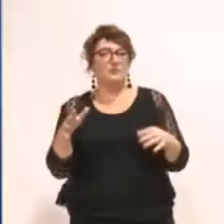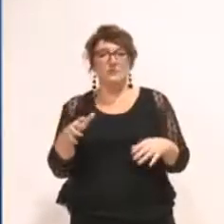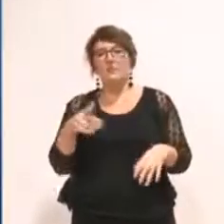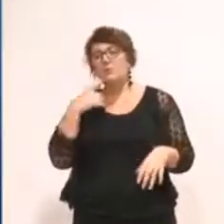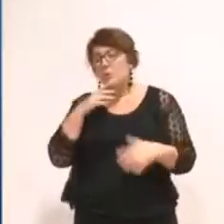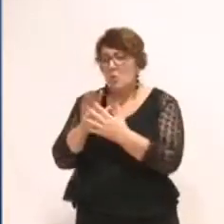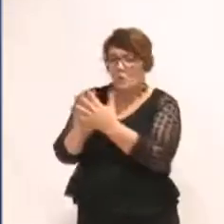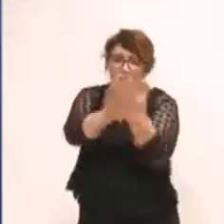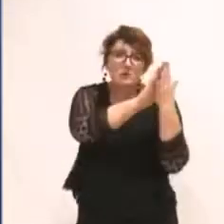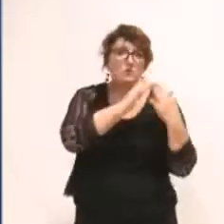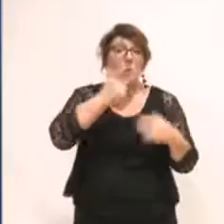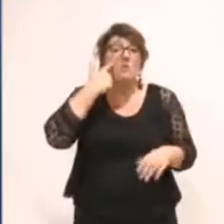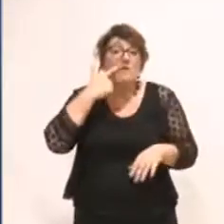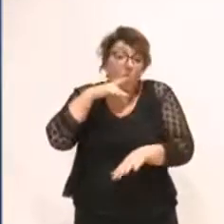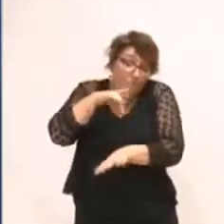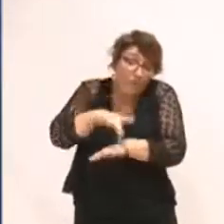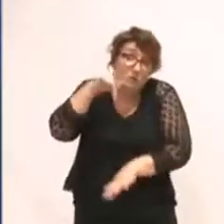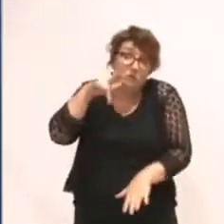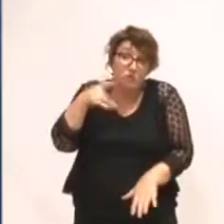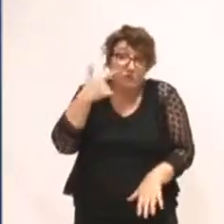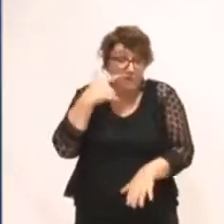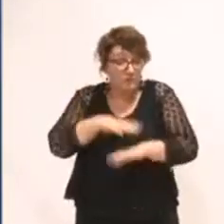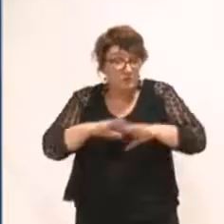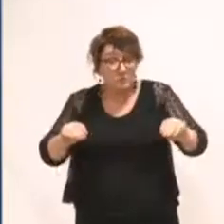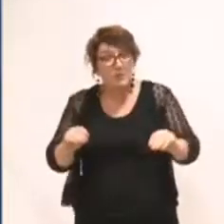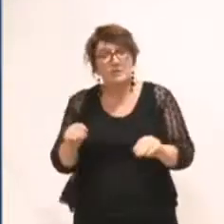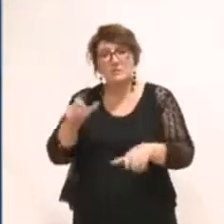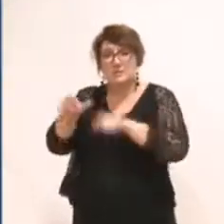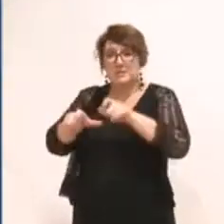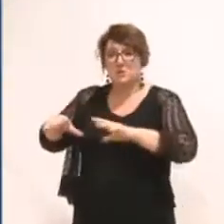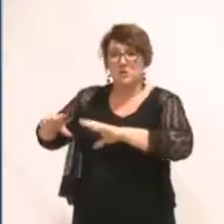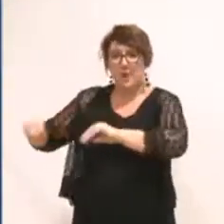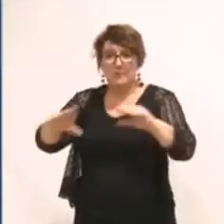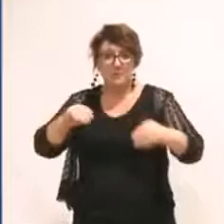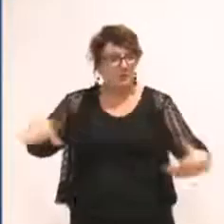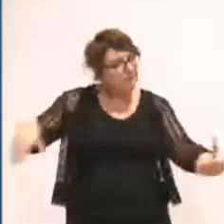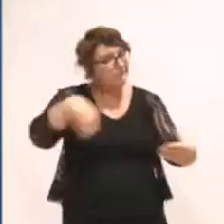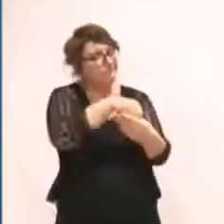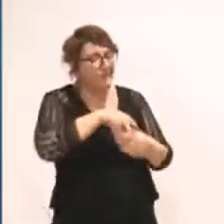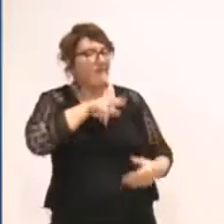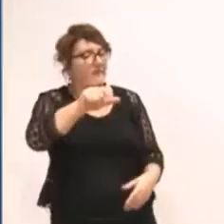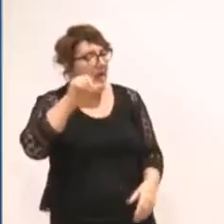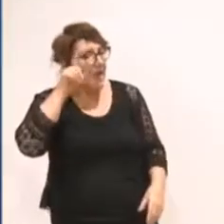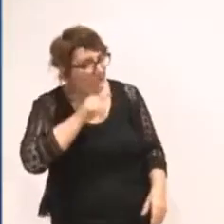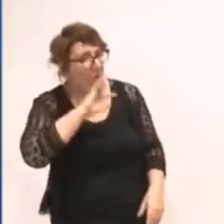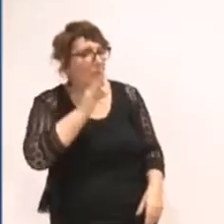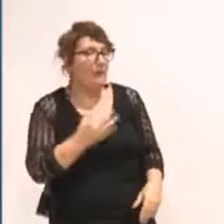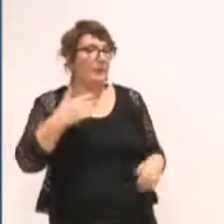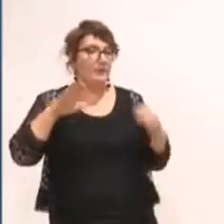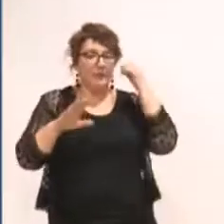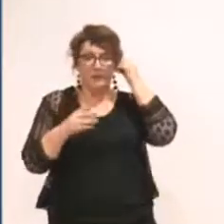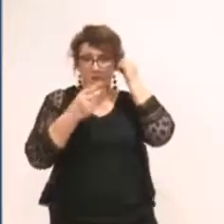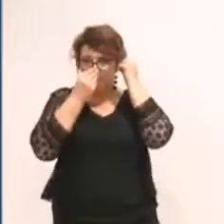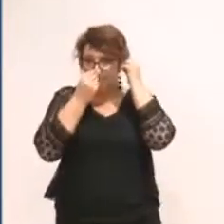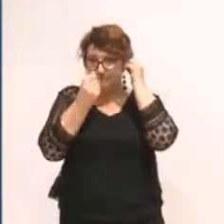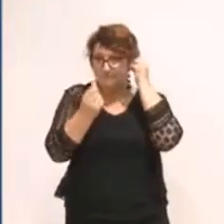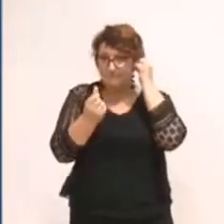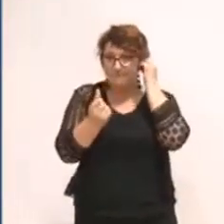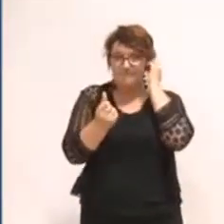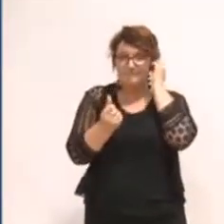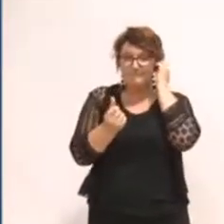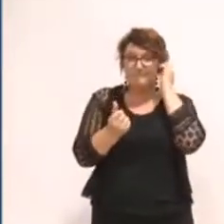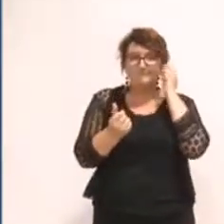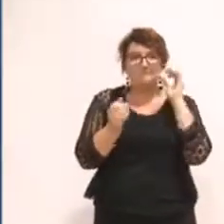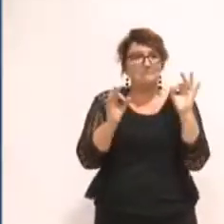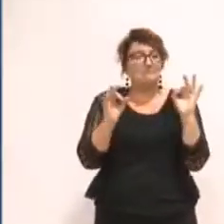votre consultation, et puis les habitants vont jouer le jeu. Mais franchement, on a l'impression d'être dans